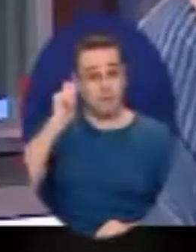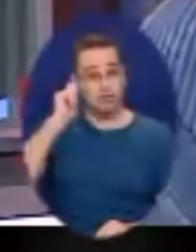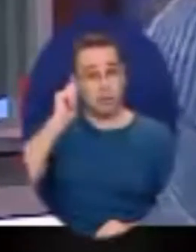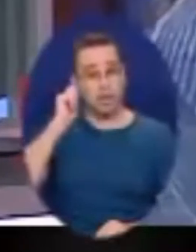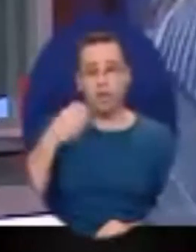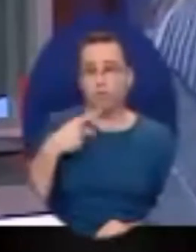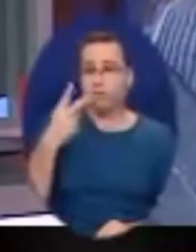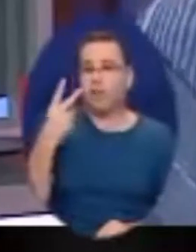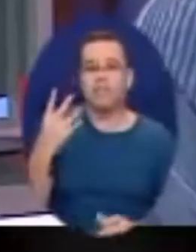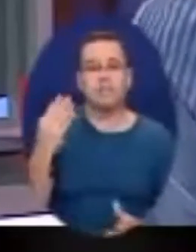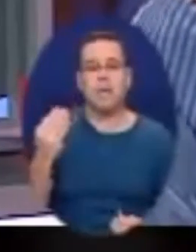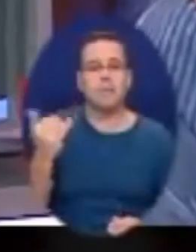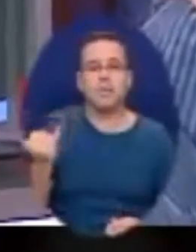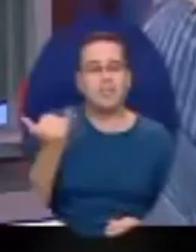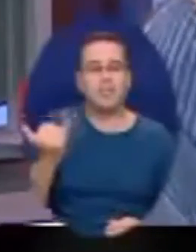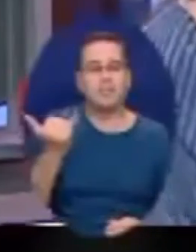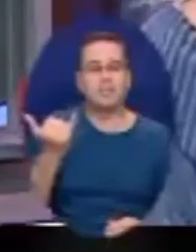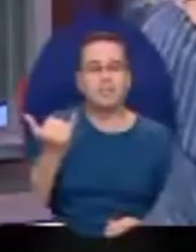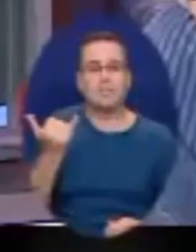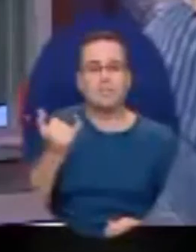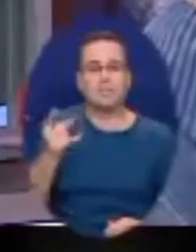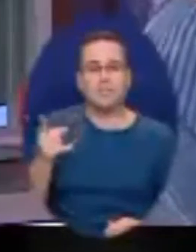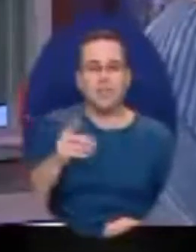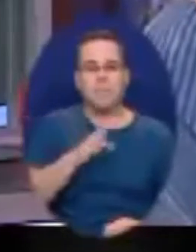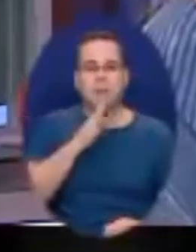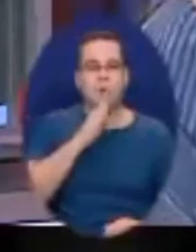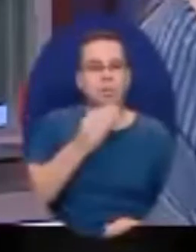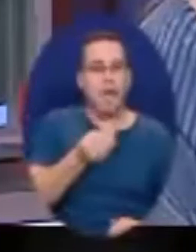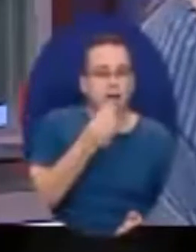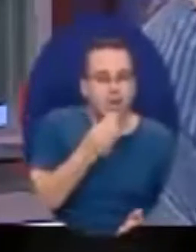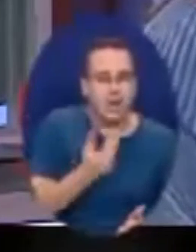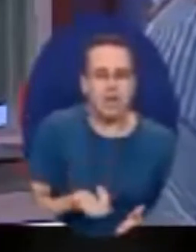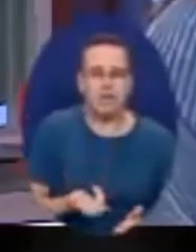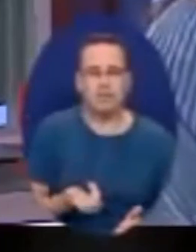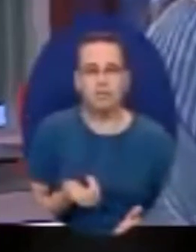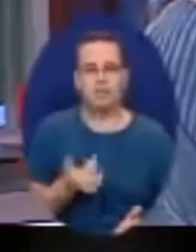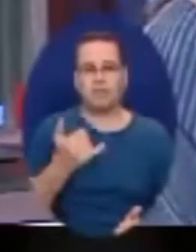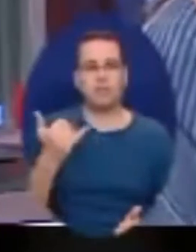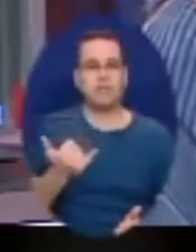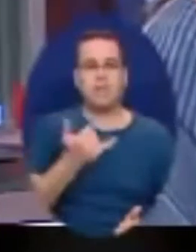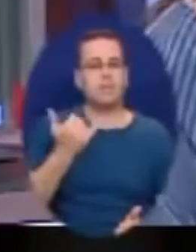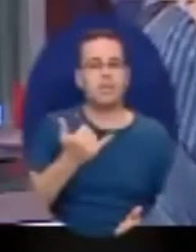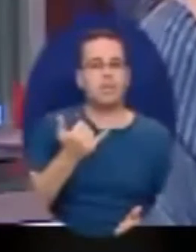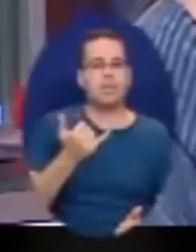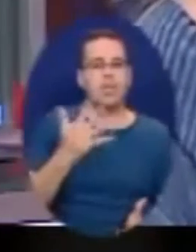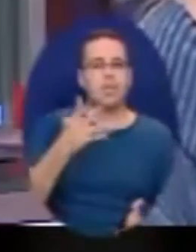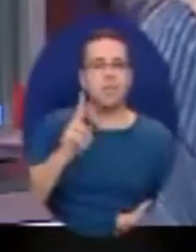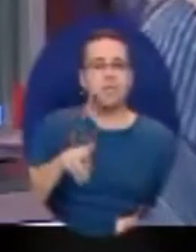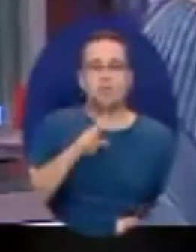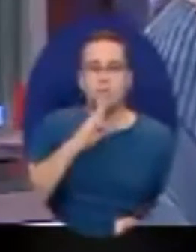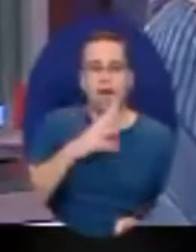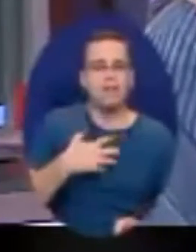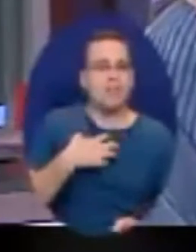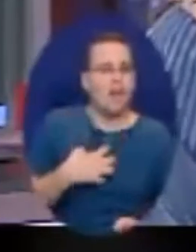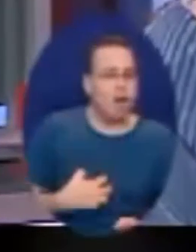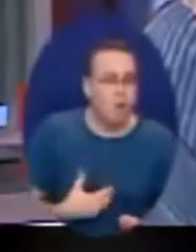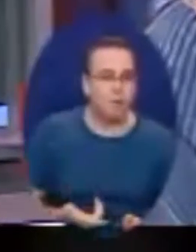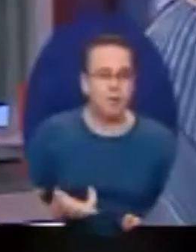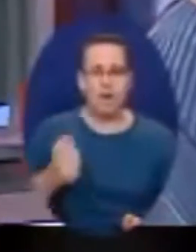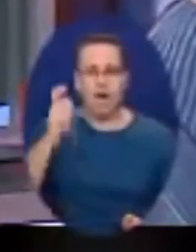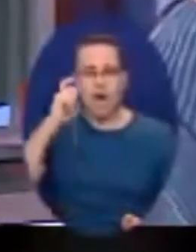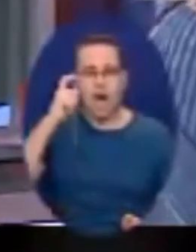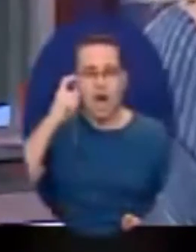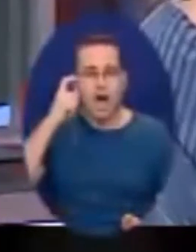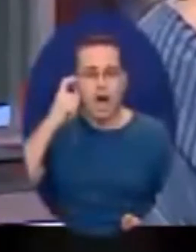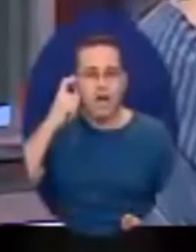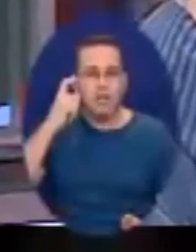אנחנו נראה תמיד קשר עם הפרעות אכילה. אנחנו נראה תמיד קשר עם דיכאון מאוד קשה. חרדה